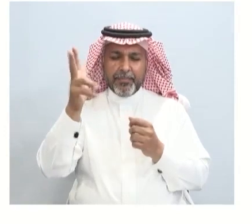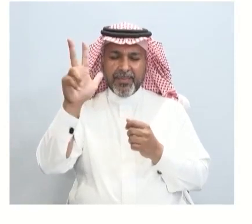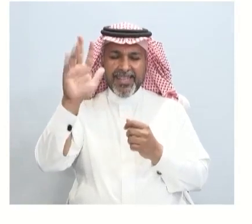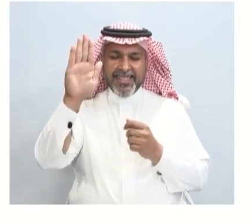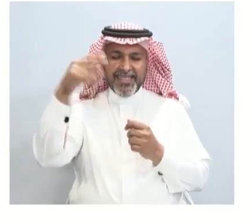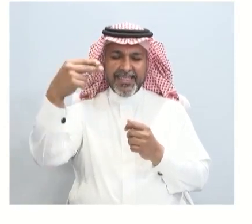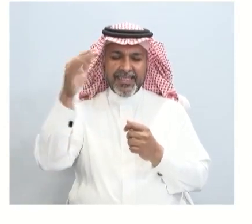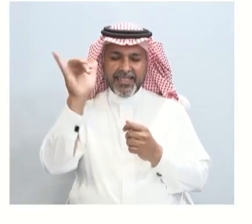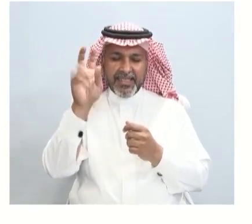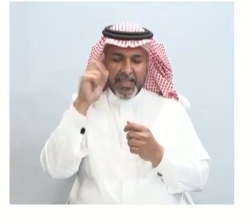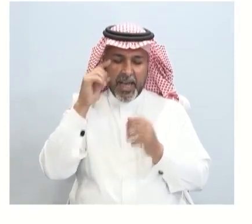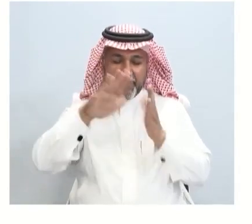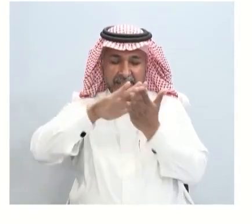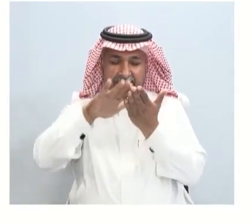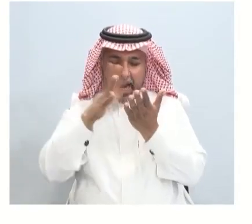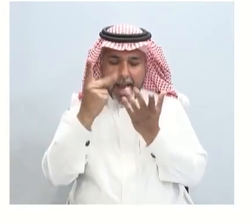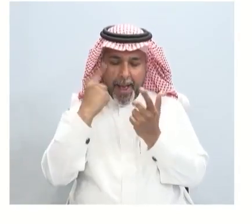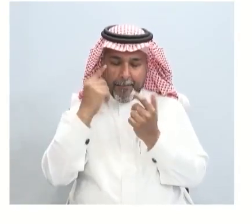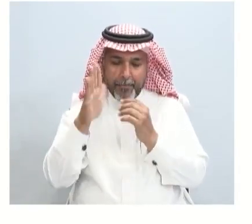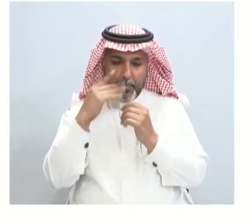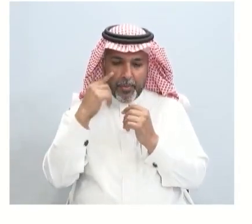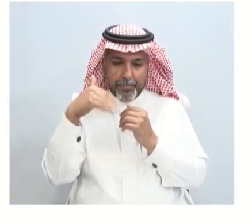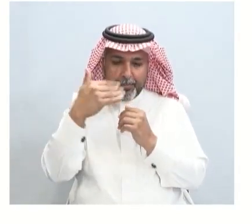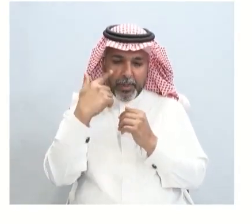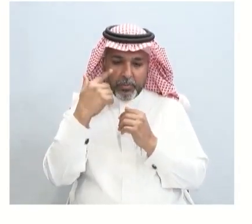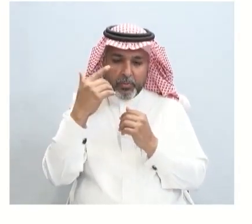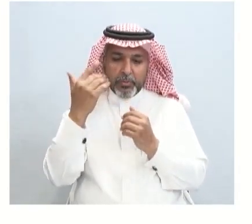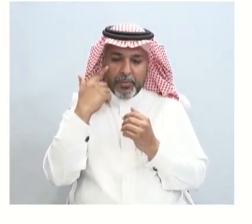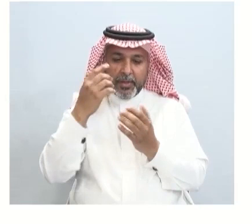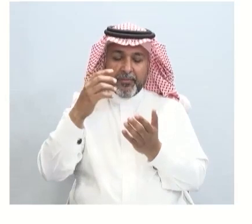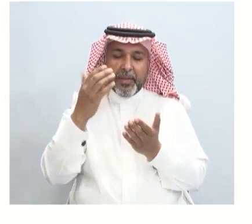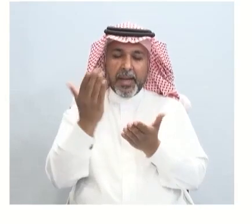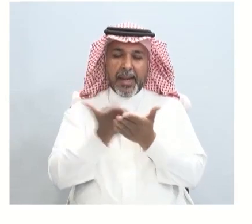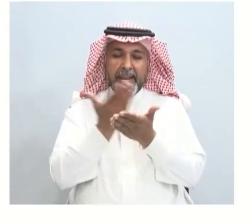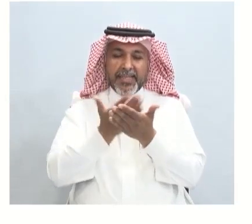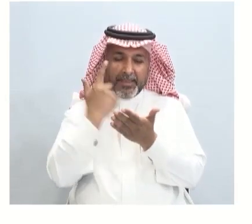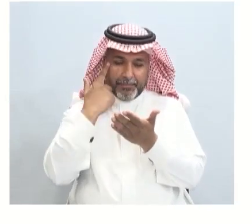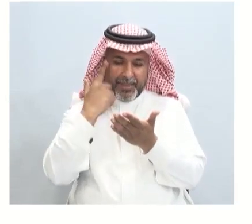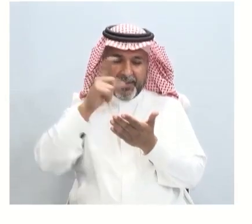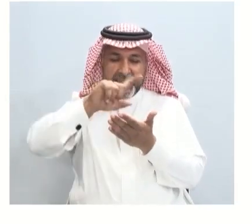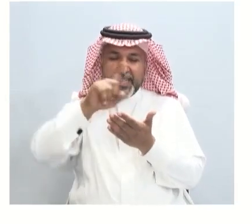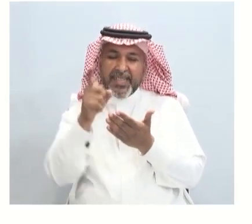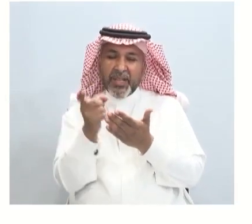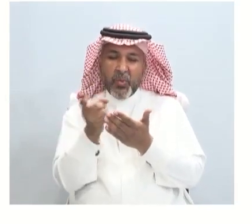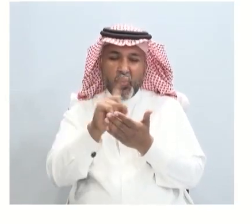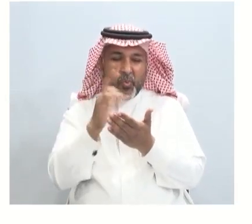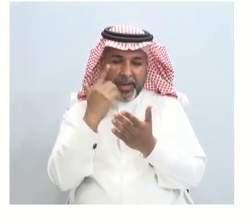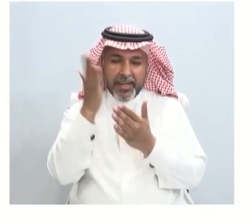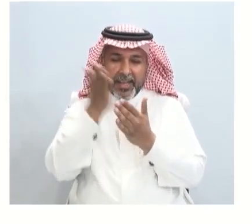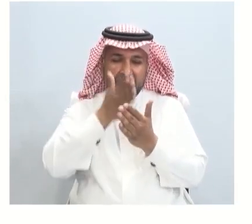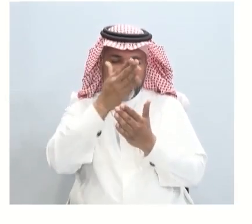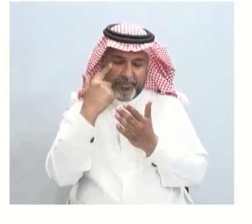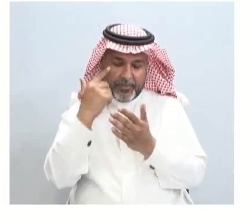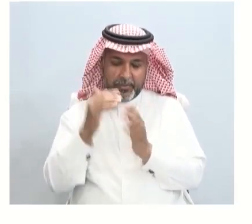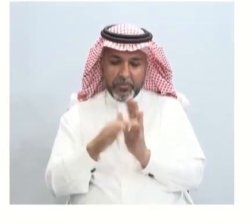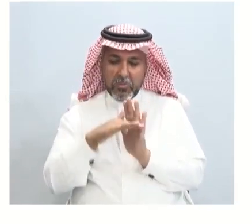تمثيل دالتي الجيب وجيب التمام بيانيا ثم تكلمنا عن تمثيل موقف بداله دوريه وبعد ذلك انتقلنا الى